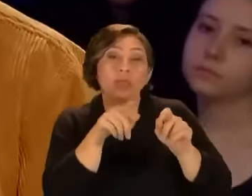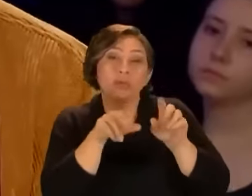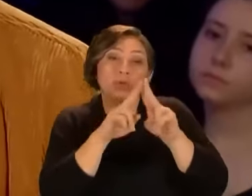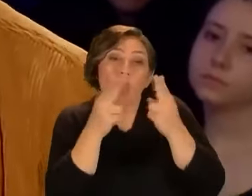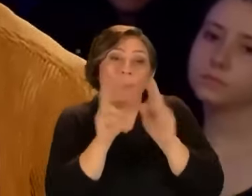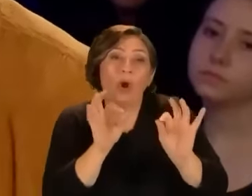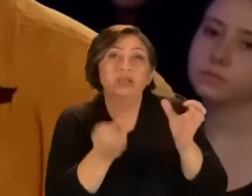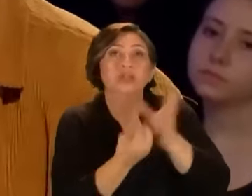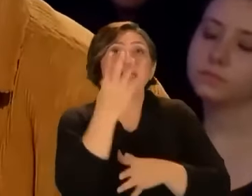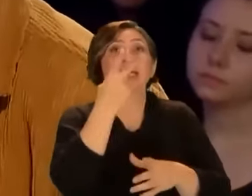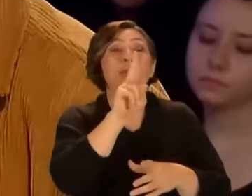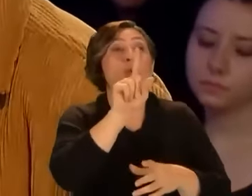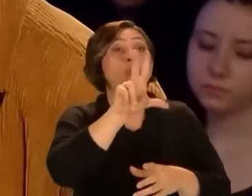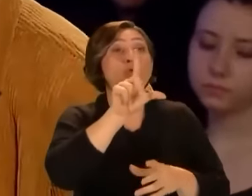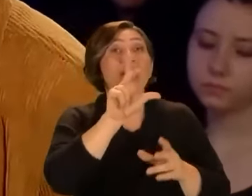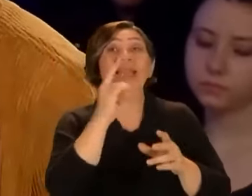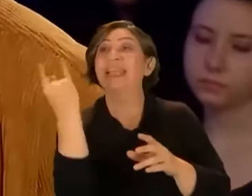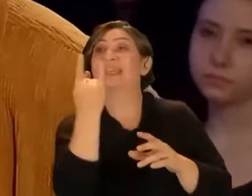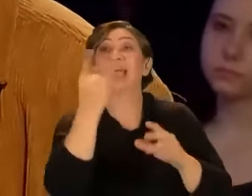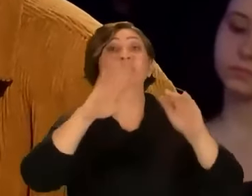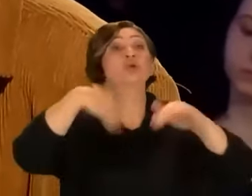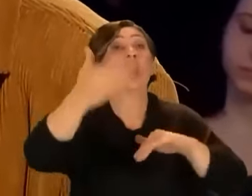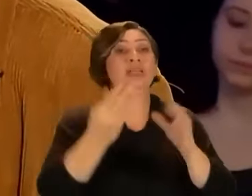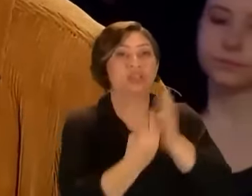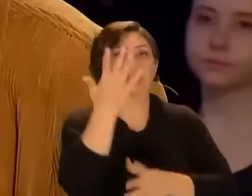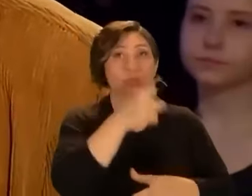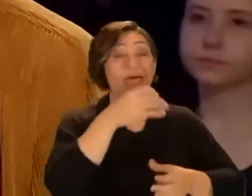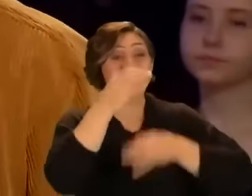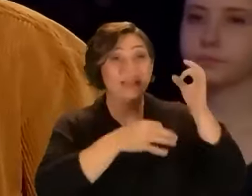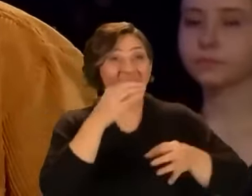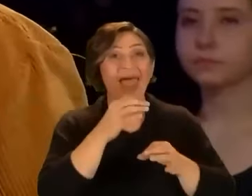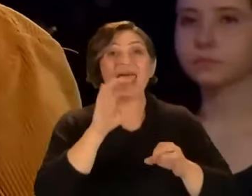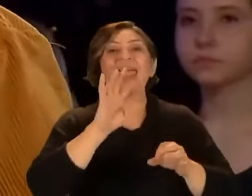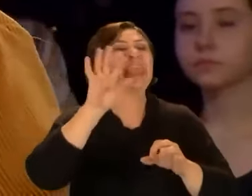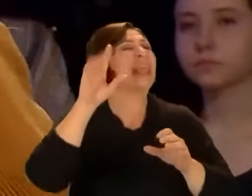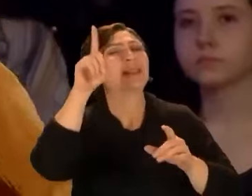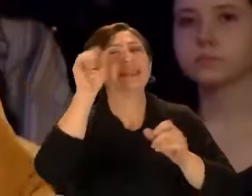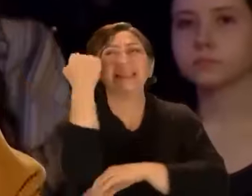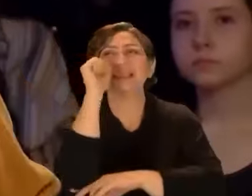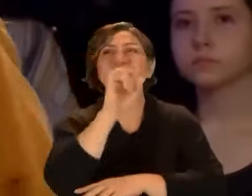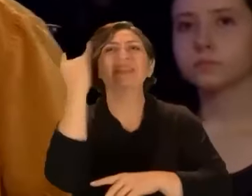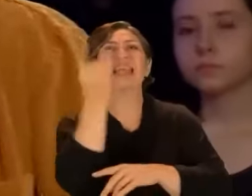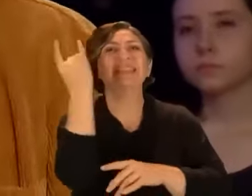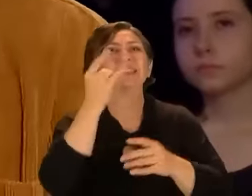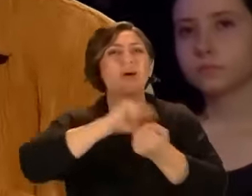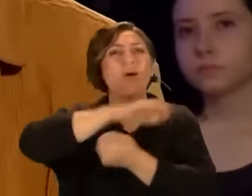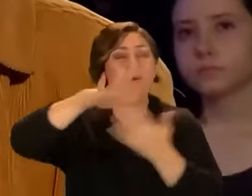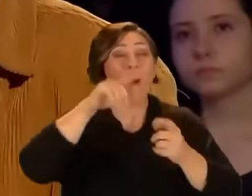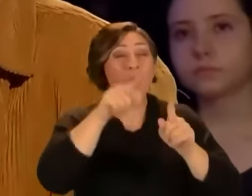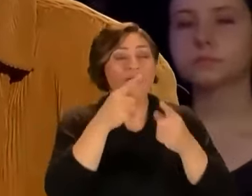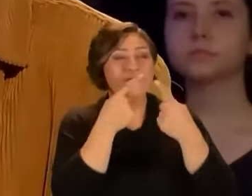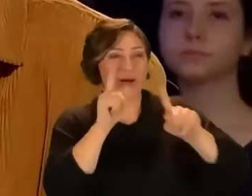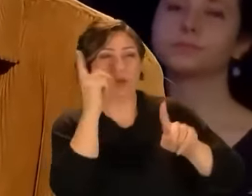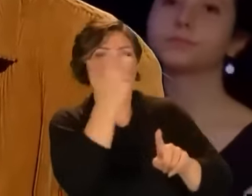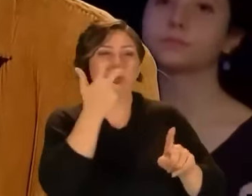böyle çıktı. 2013'te Gezi'den sonra çıktı aslında bu ifade. Evet. Biraz. Yani Gezi'yle beraber biz işte farklı bir müzik